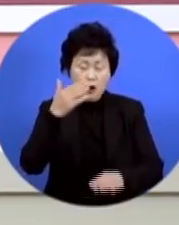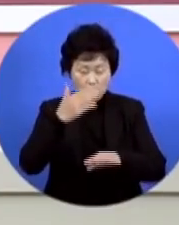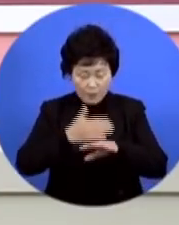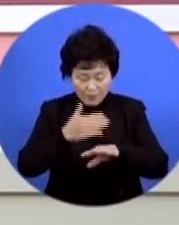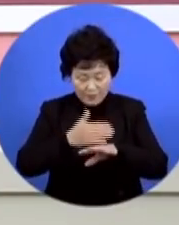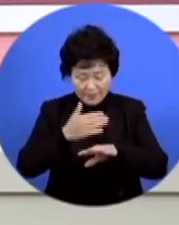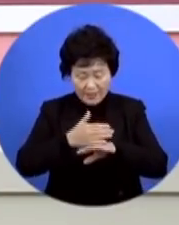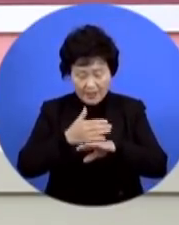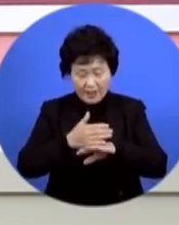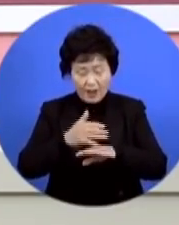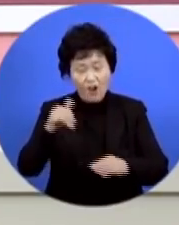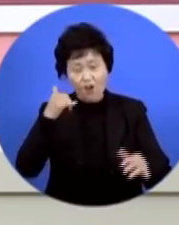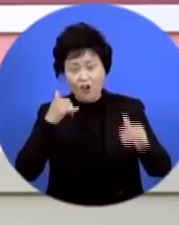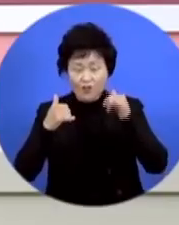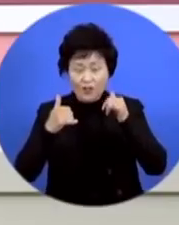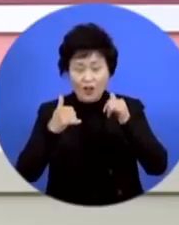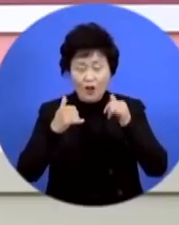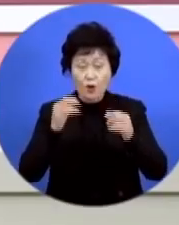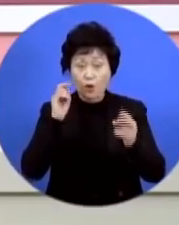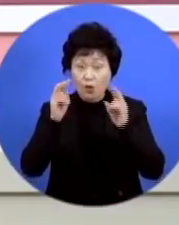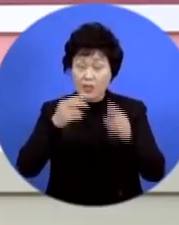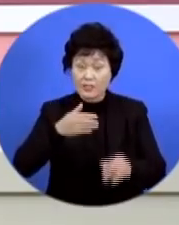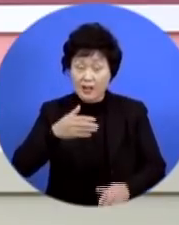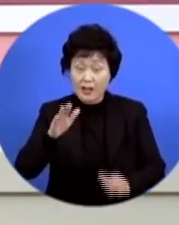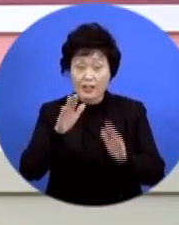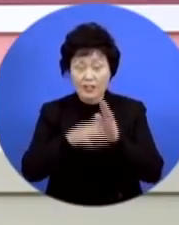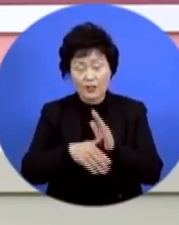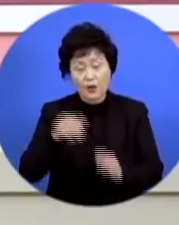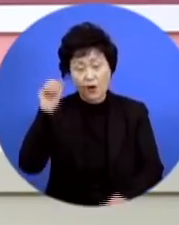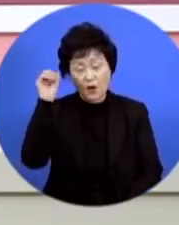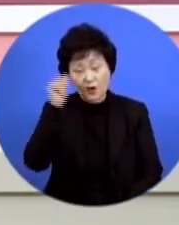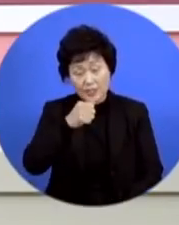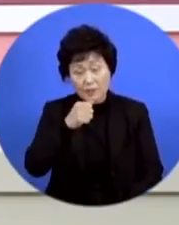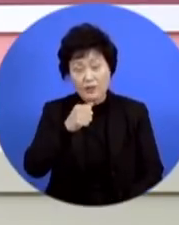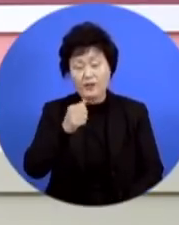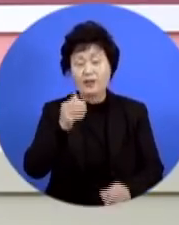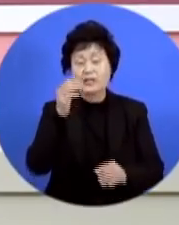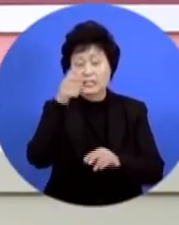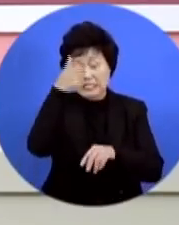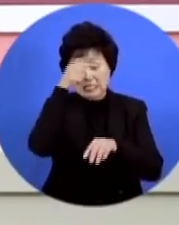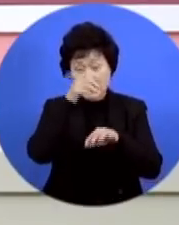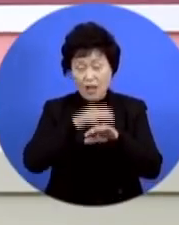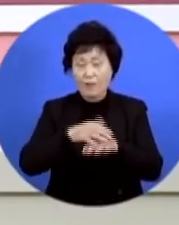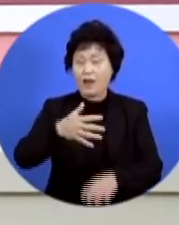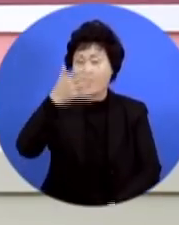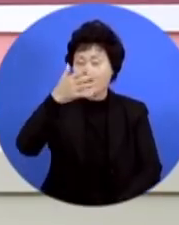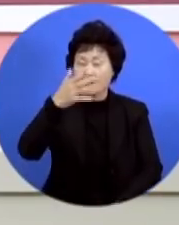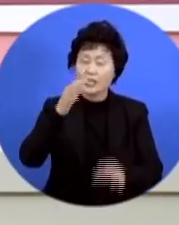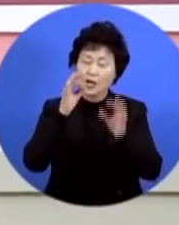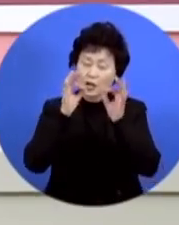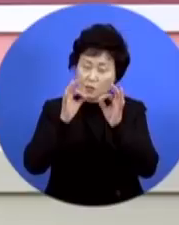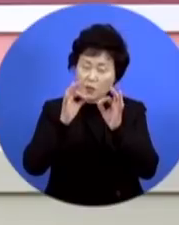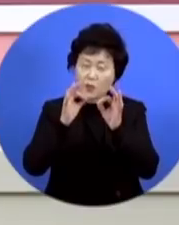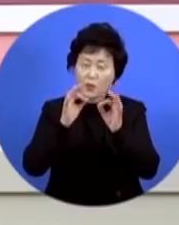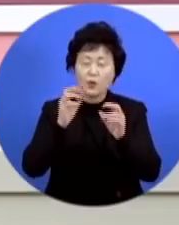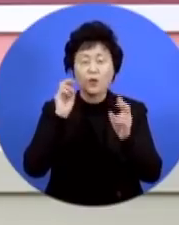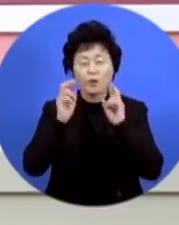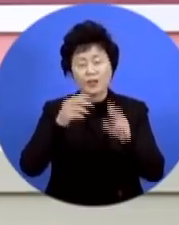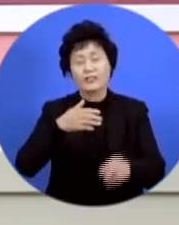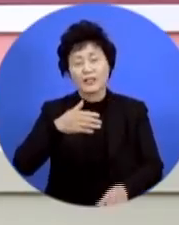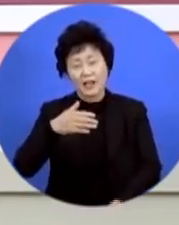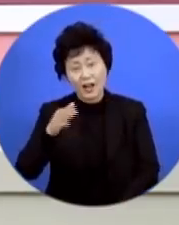그래가지고 막 출근하면서도 이 새벽기도 말씀을 가지고 붙잡고 그냥 산다는 거예요. 그래